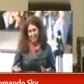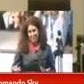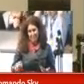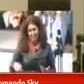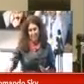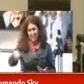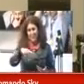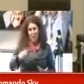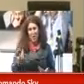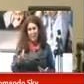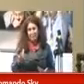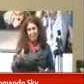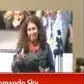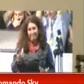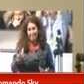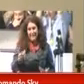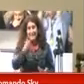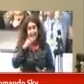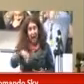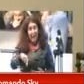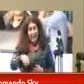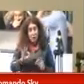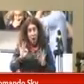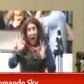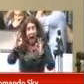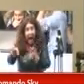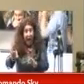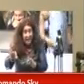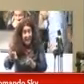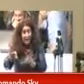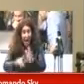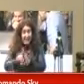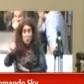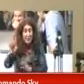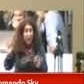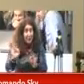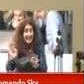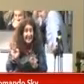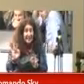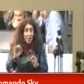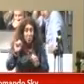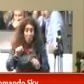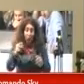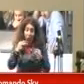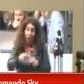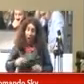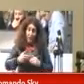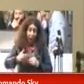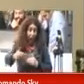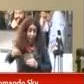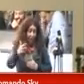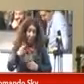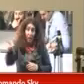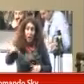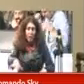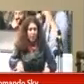non ce la facciamo questa volta, di non farcela per decenni. Quindi non possono tirarsi indietro, non possono non andare a votare,